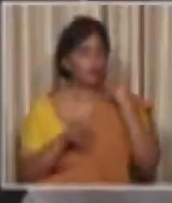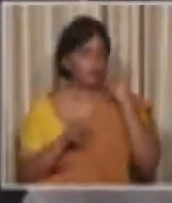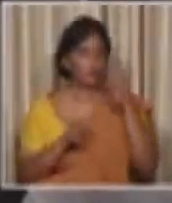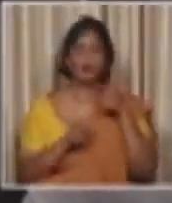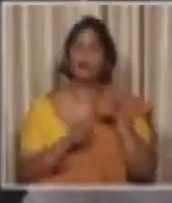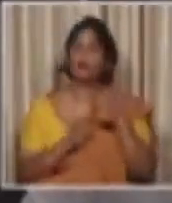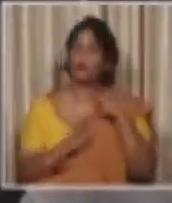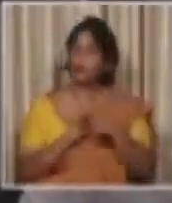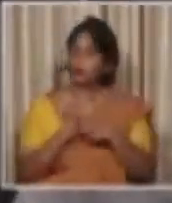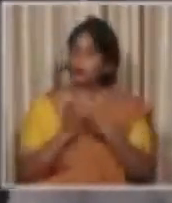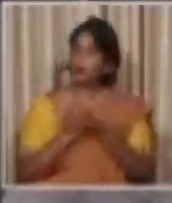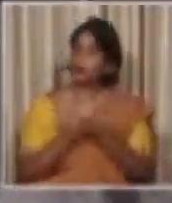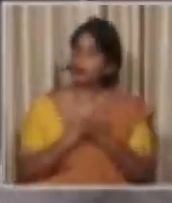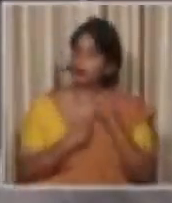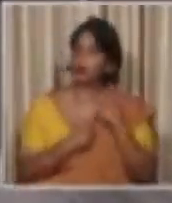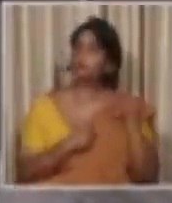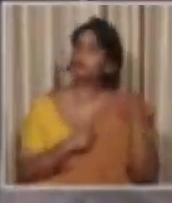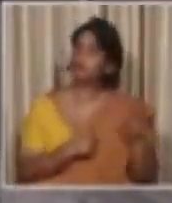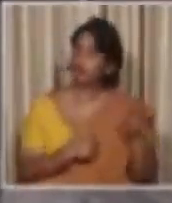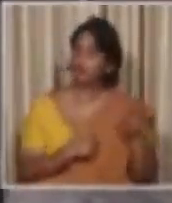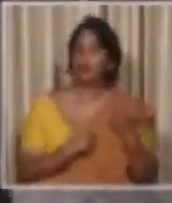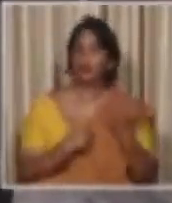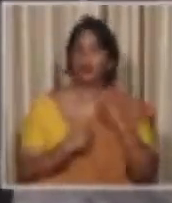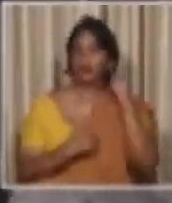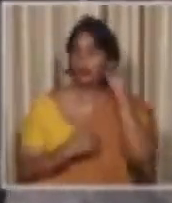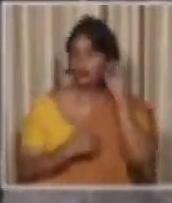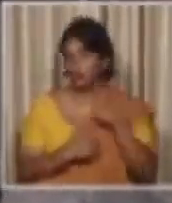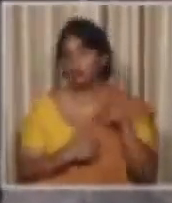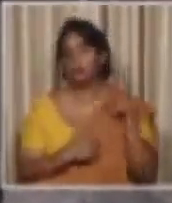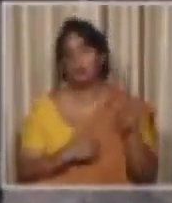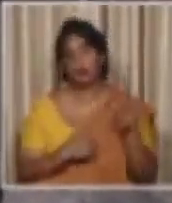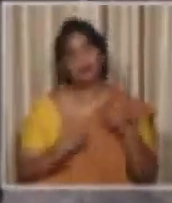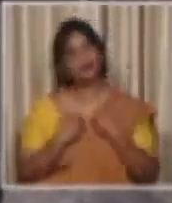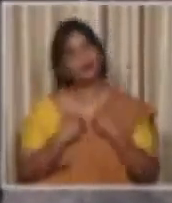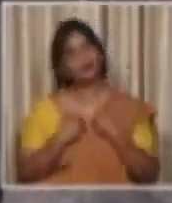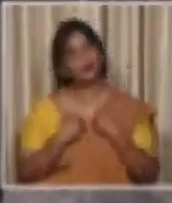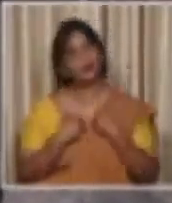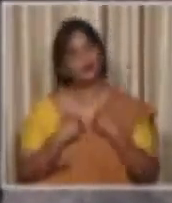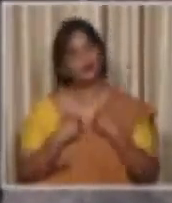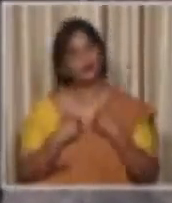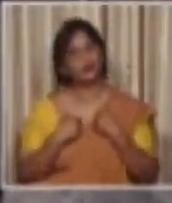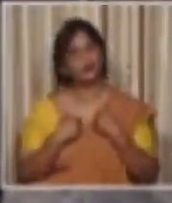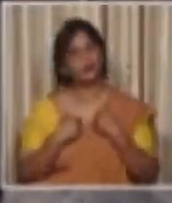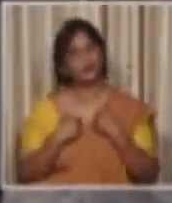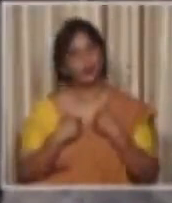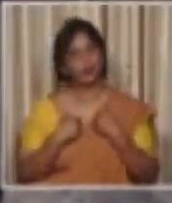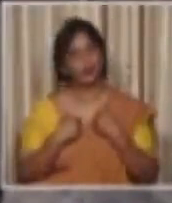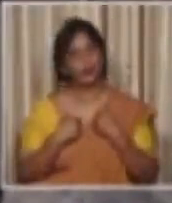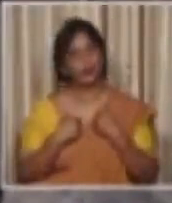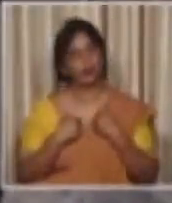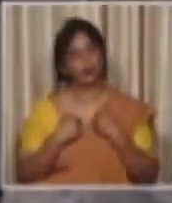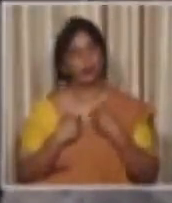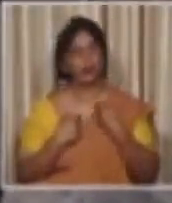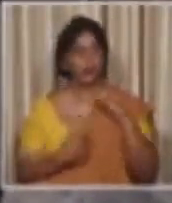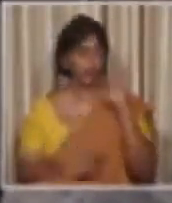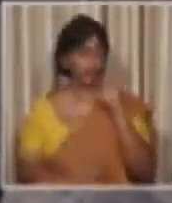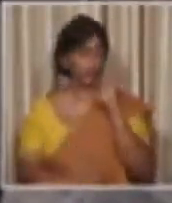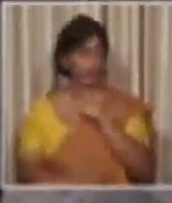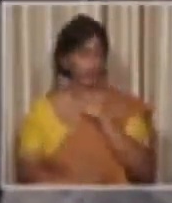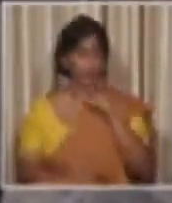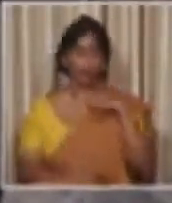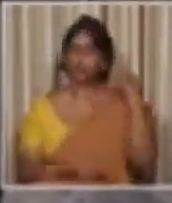මේක රටට අවශ්‍ය එකක්. ඒකේ අපට දැනගන්න පුළුවන් අපට ඒ සුළං